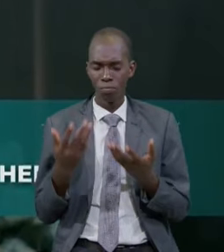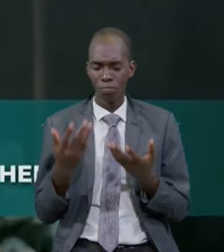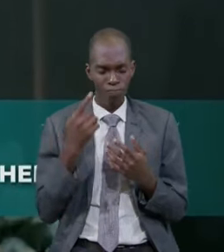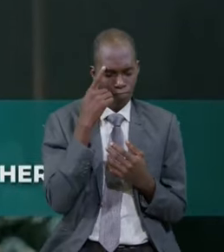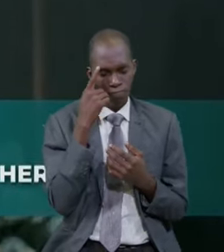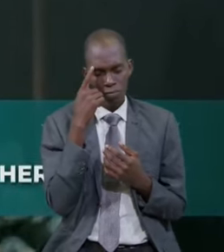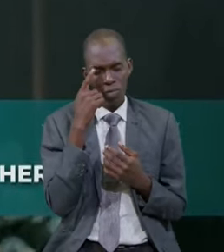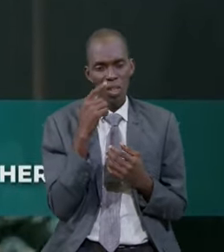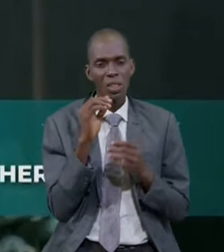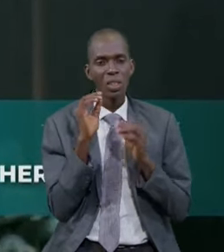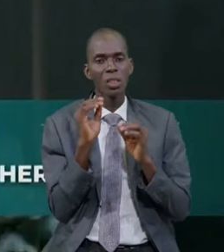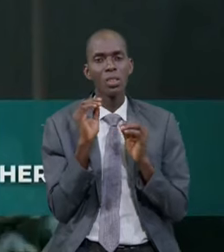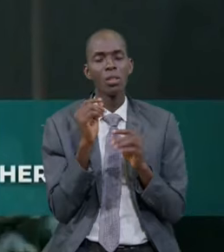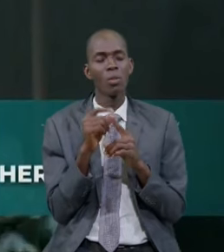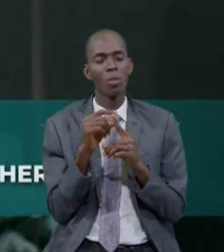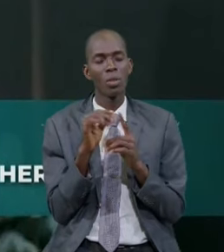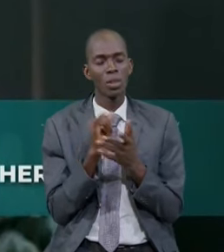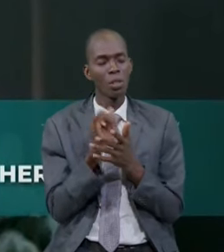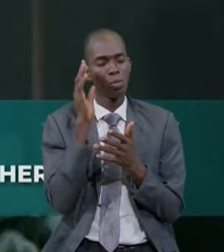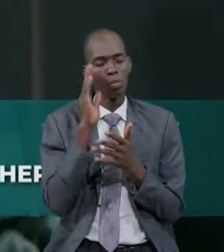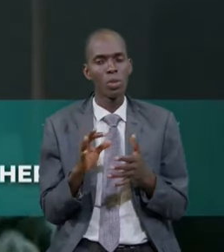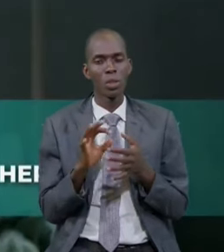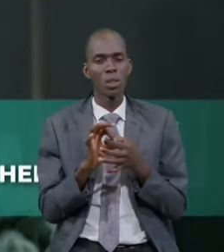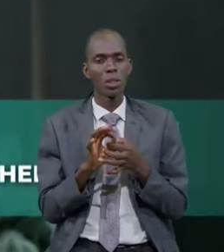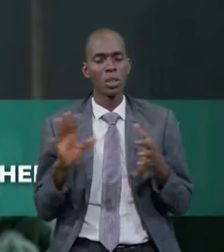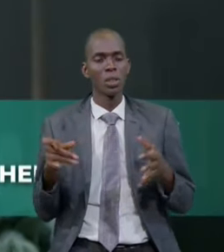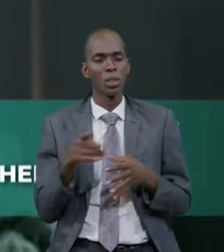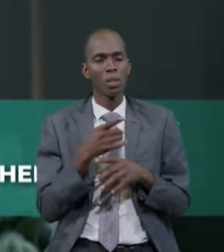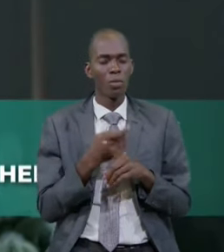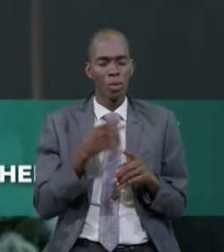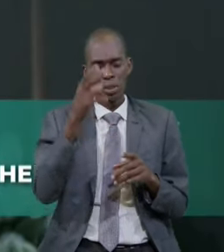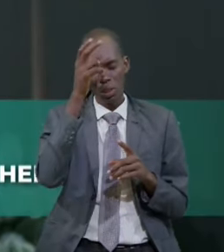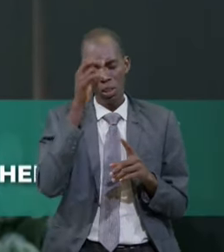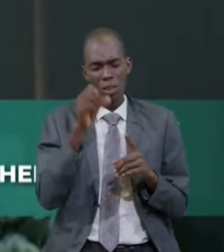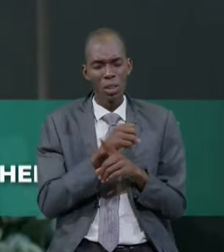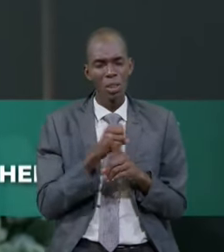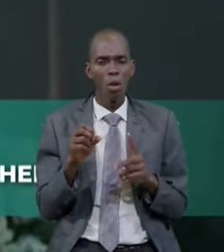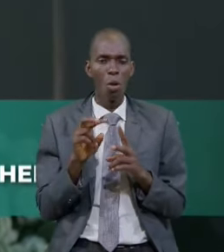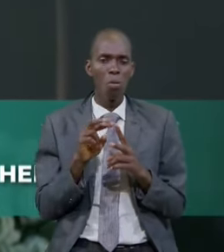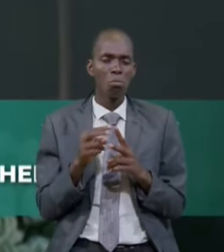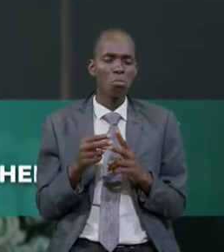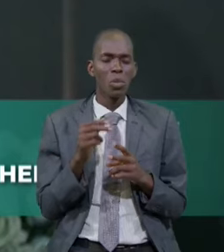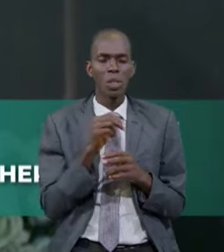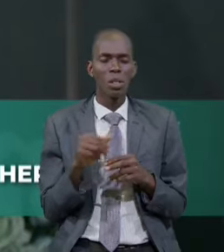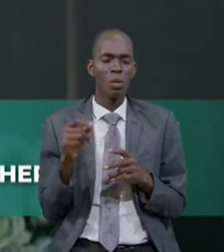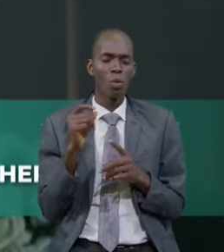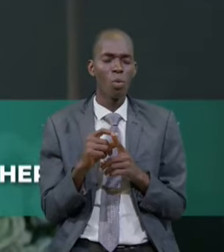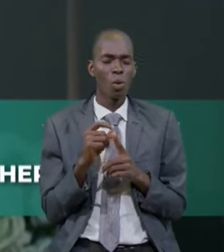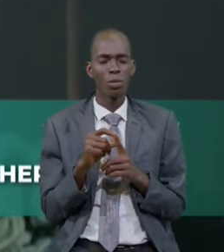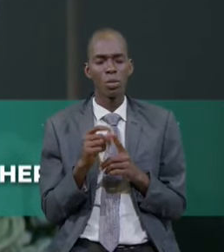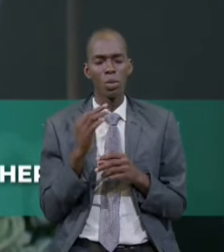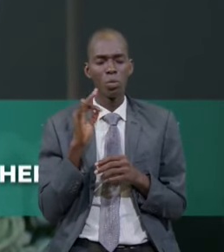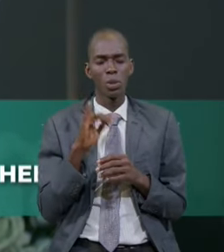la pression des attaques sataniques. Un message qui leur